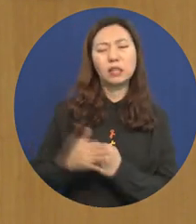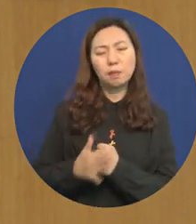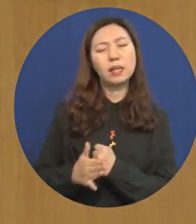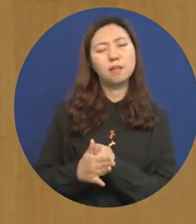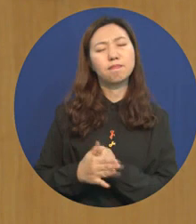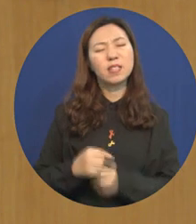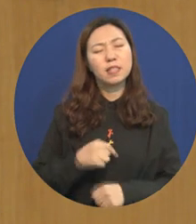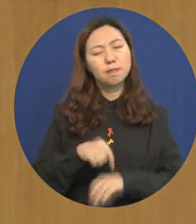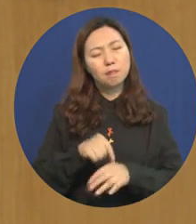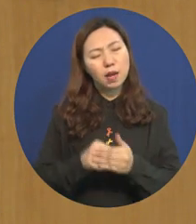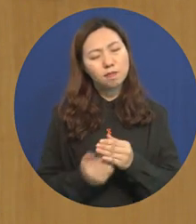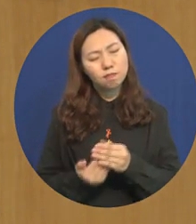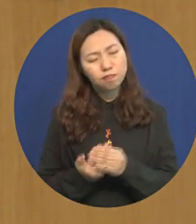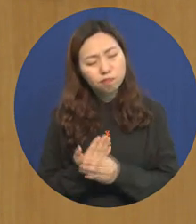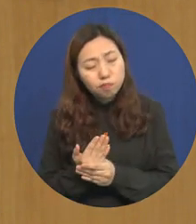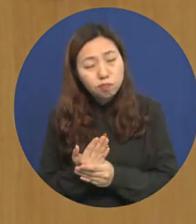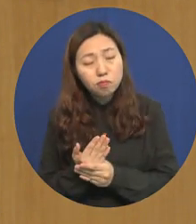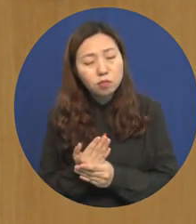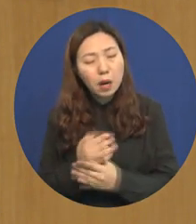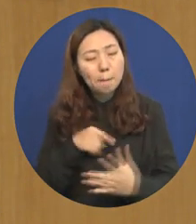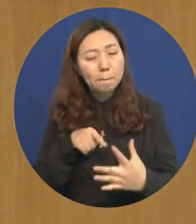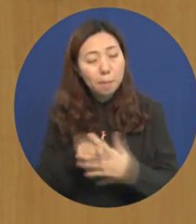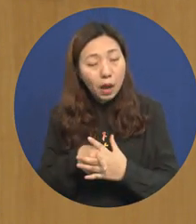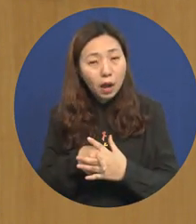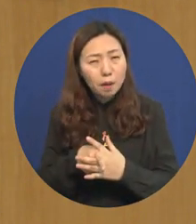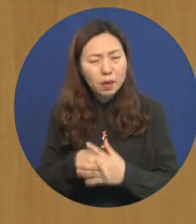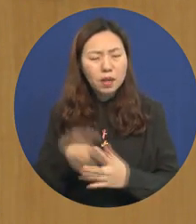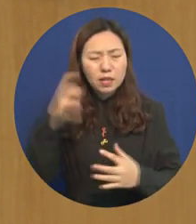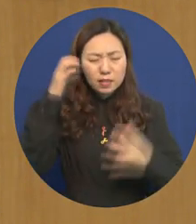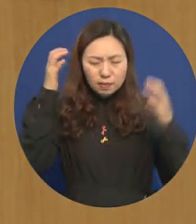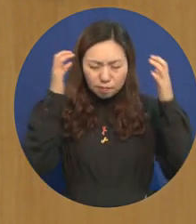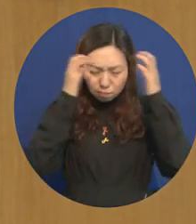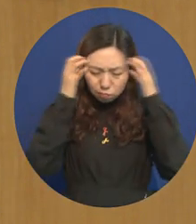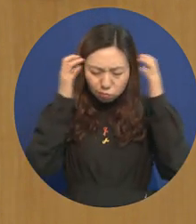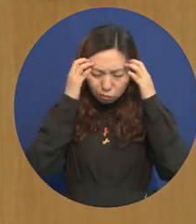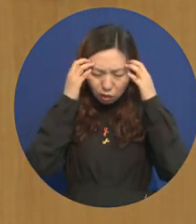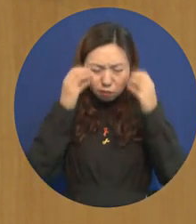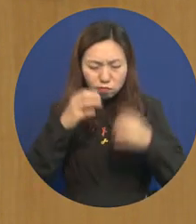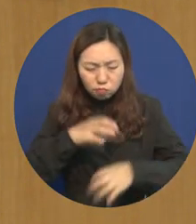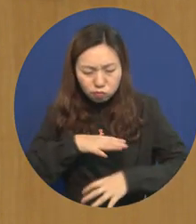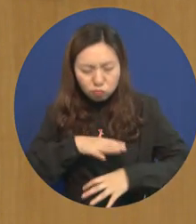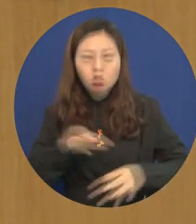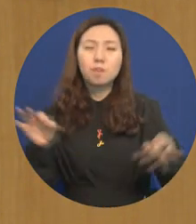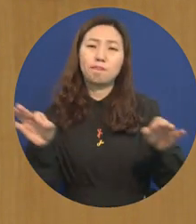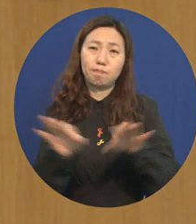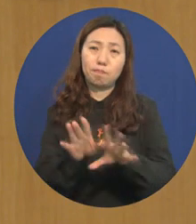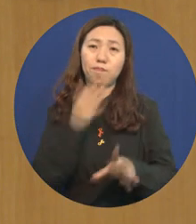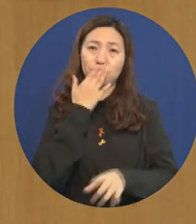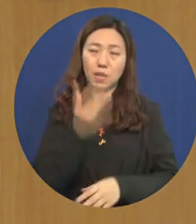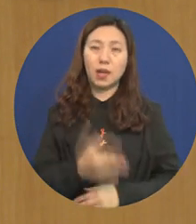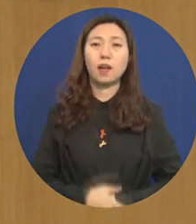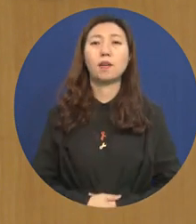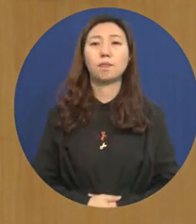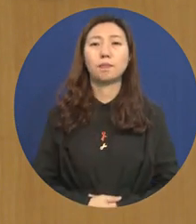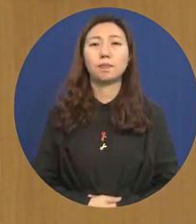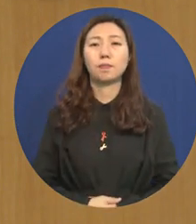것을 알게 되면 번뇌는 저절로 사라지고 괴로움은 저절로 사라지게